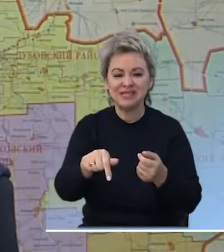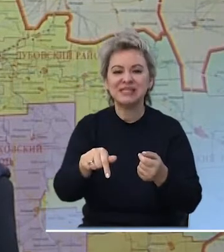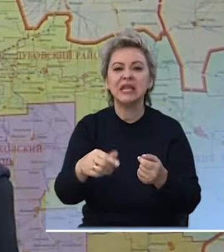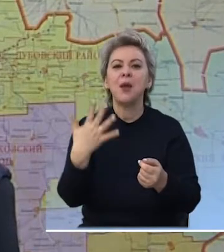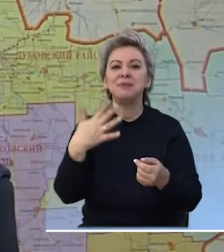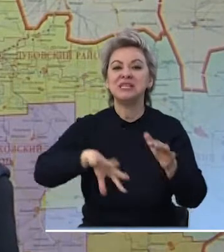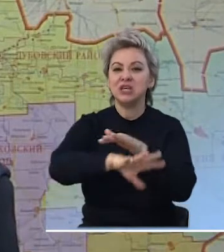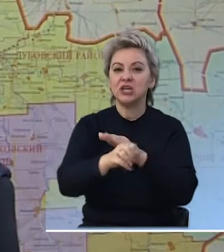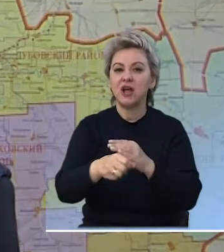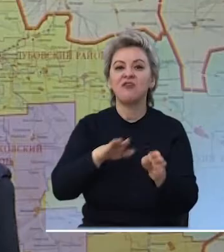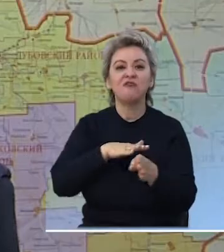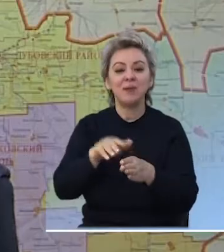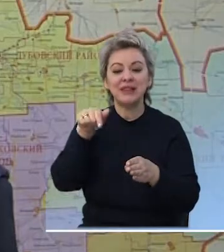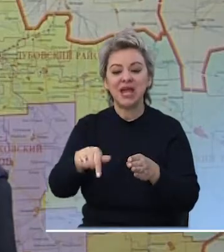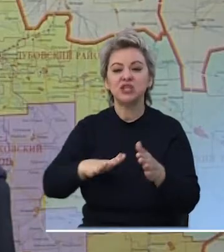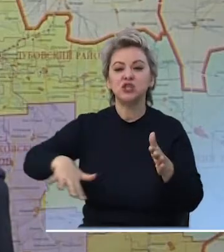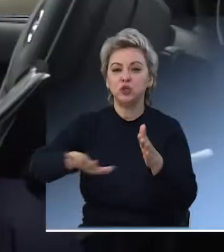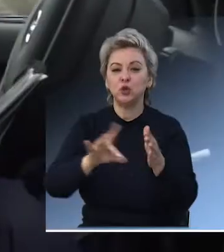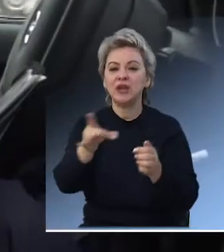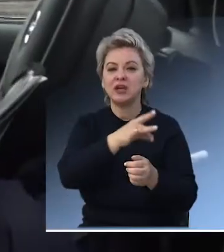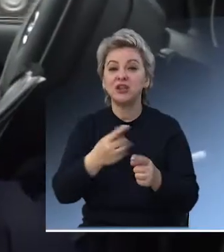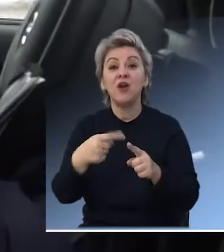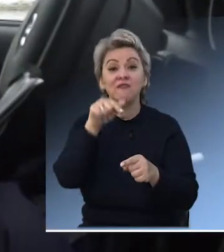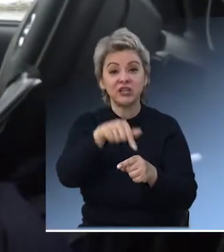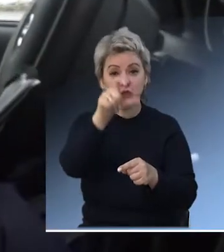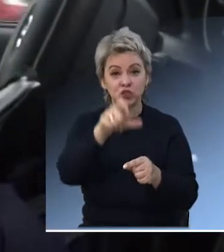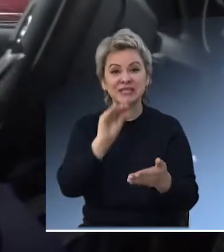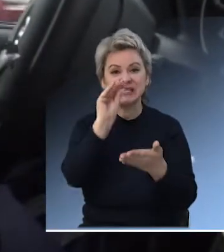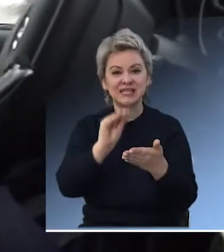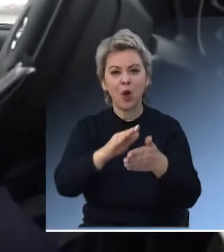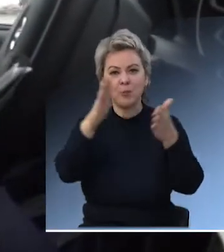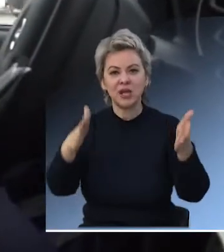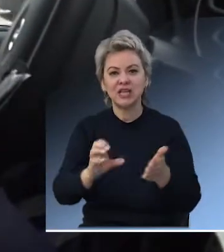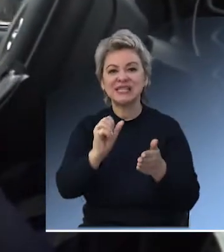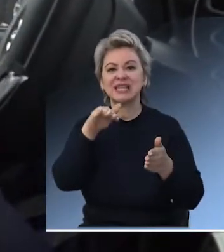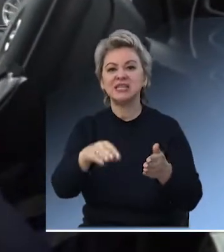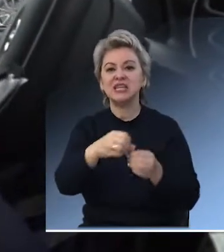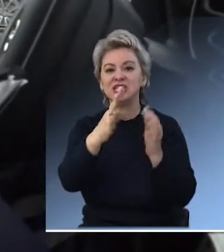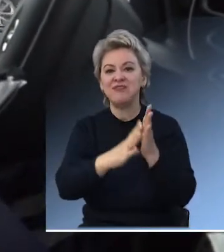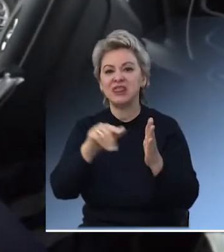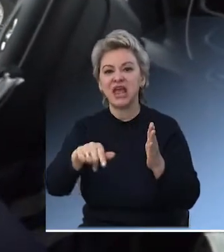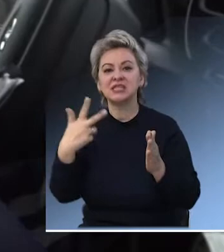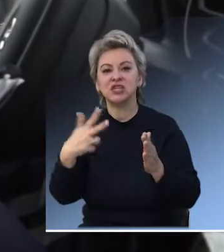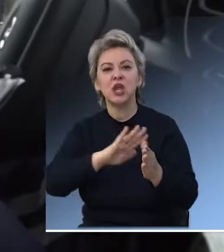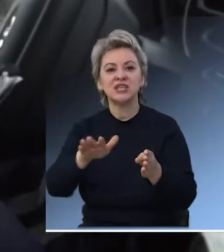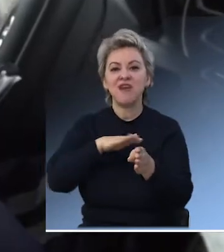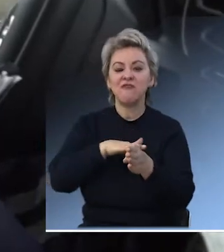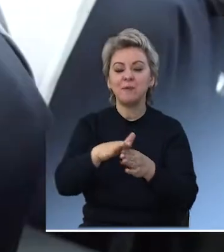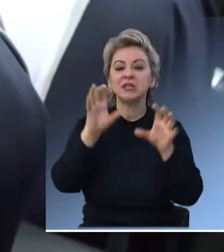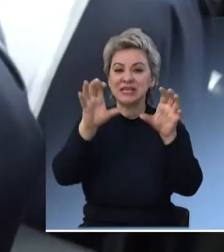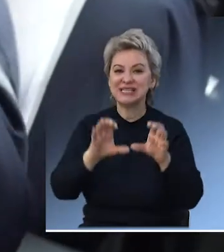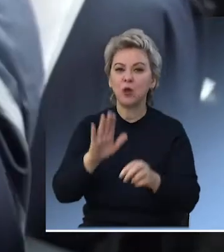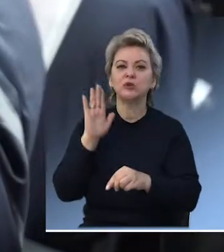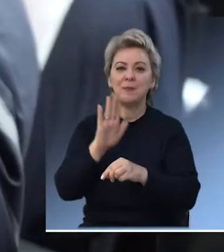5 кражам, совершенным на территории района. В отношении фигуранта составлен протокол по статье 19.3